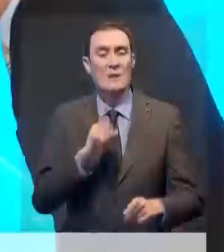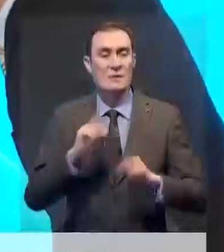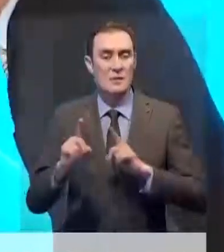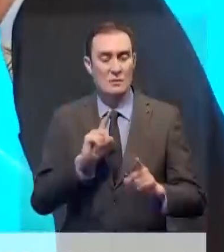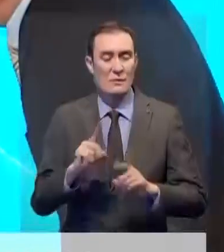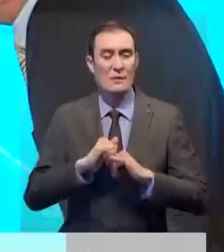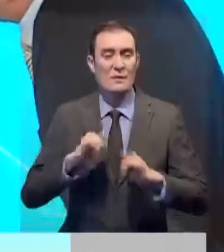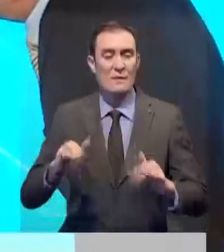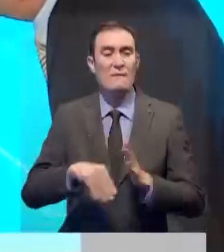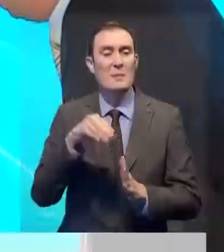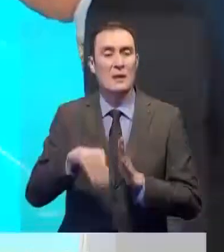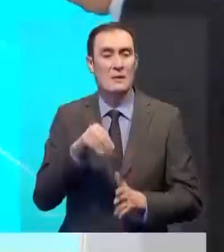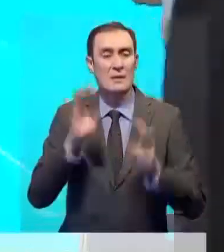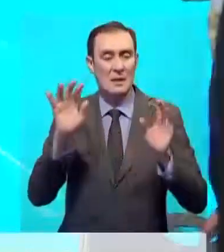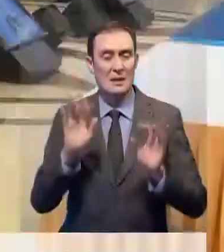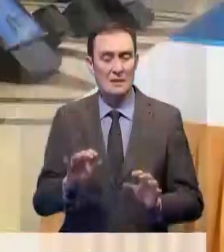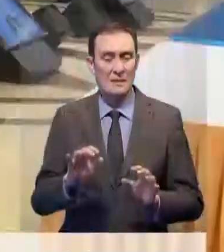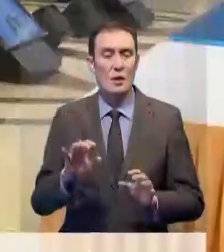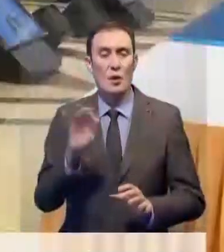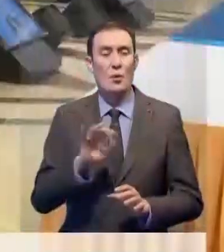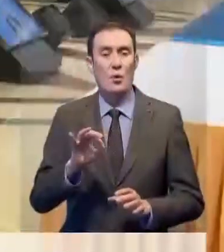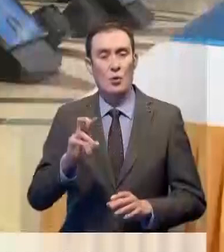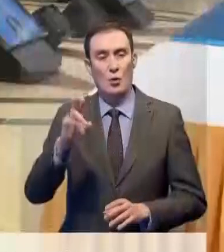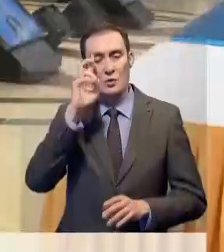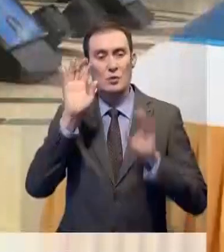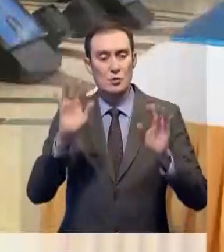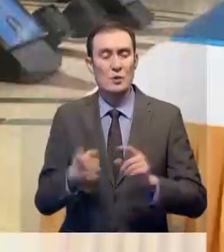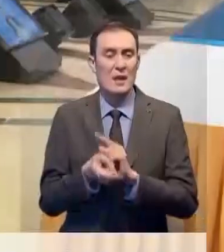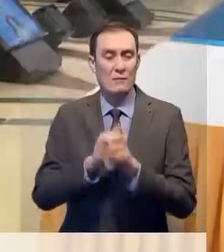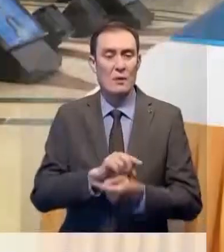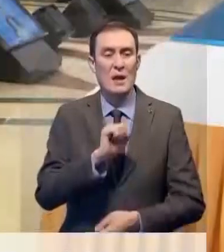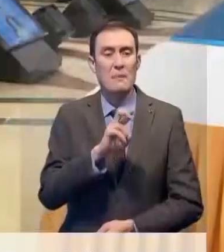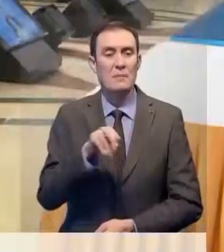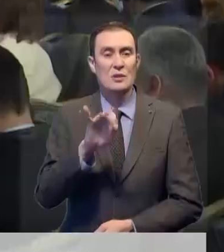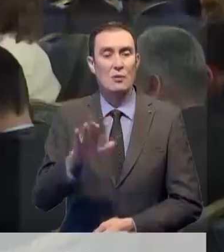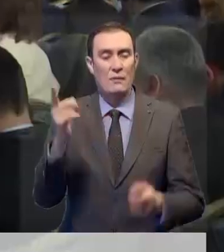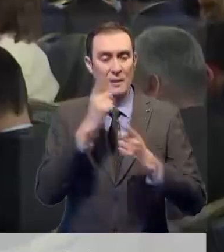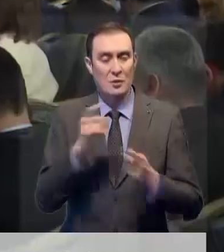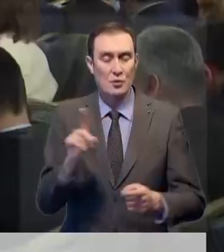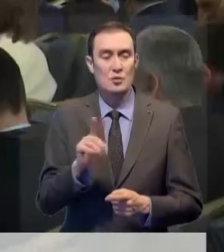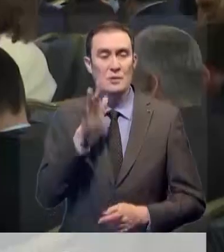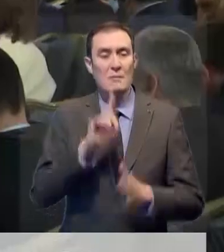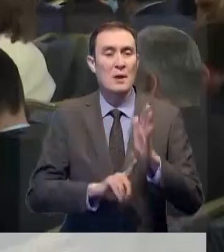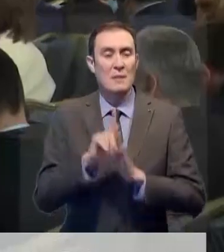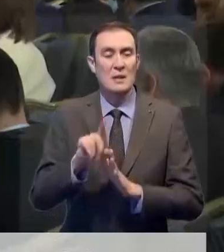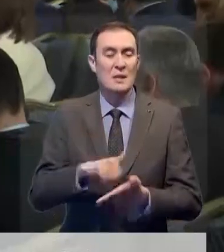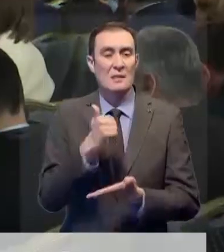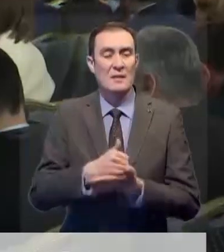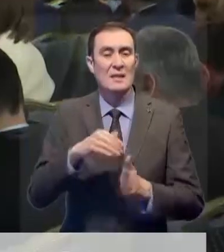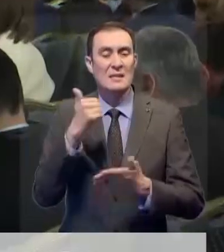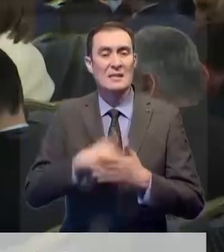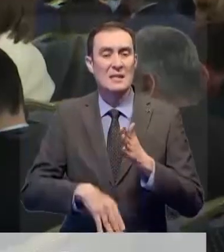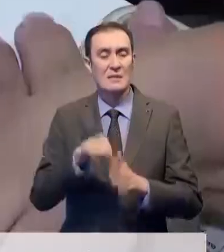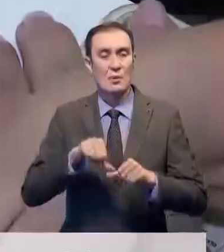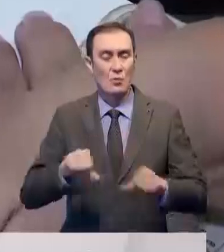об эволюции выборного законодательства в контексте конституционной реформы, Нурлан Абдиров отметил, что с момента основания